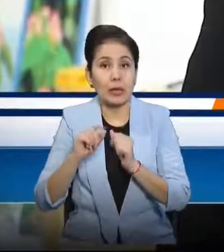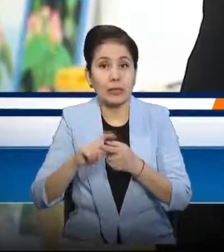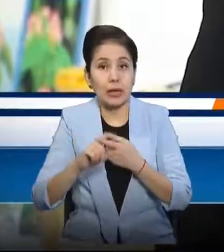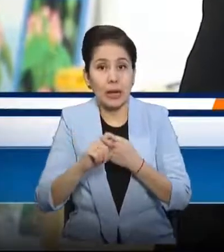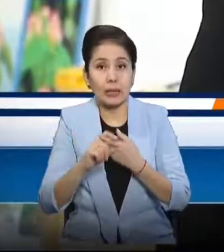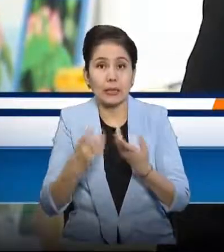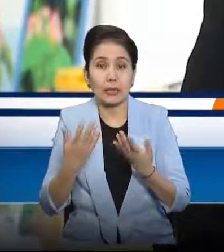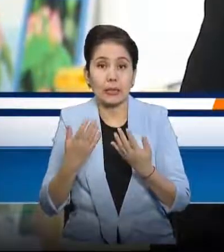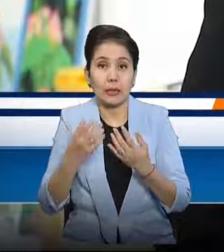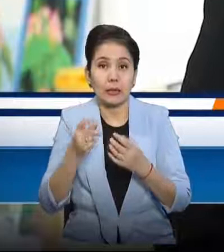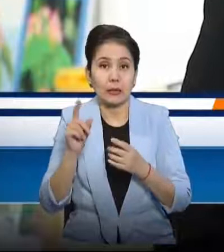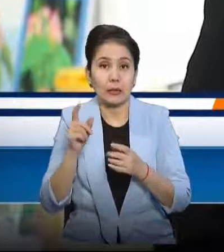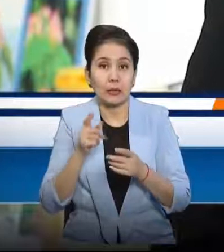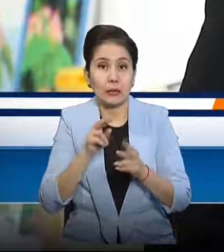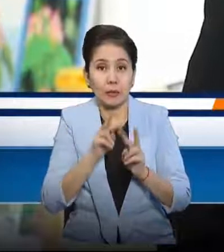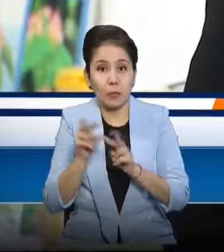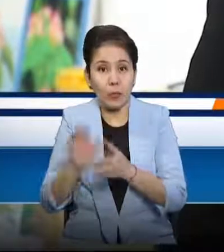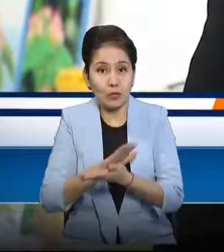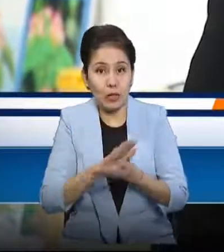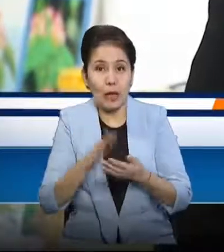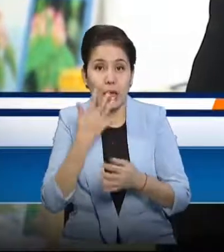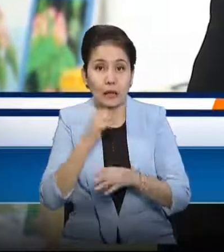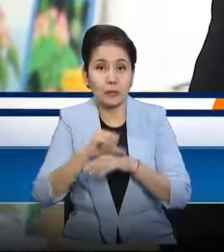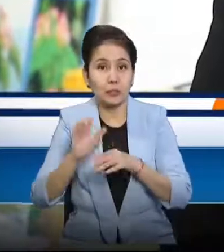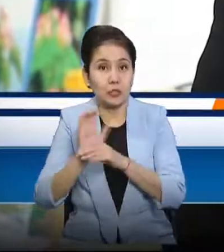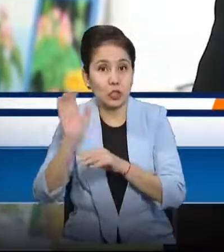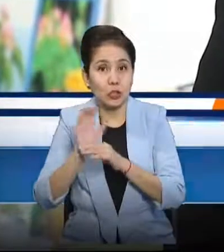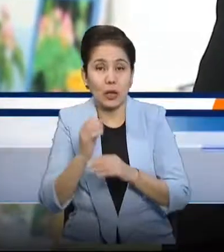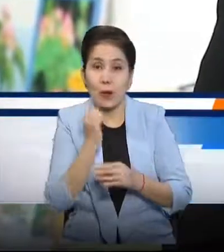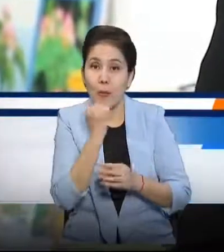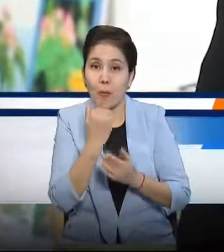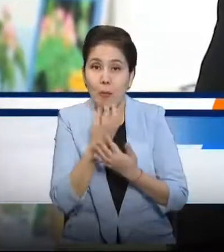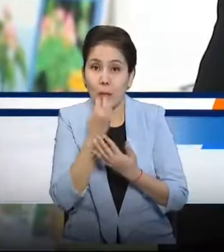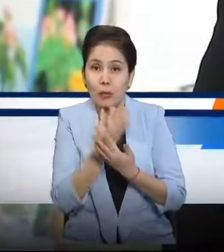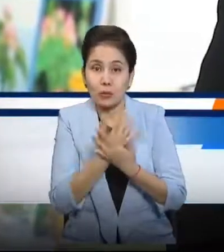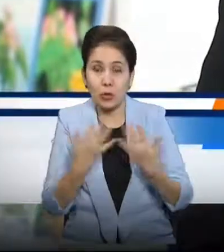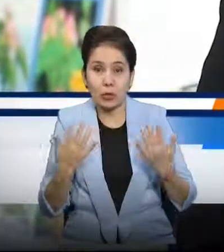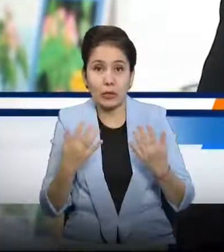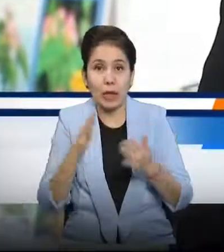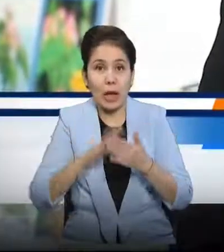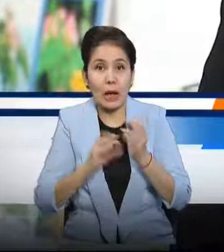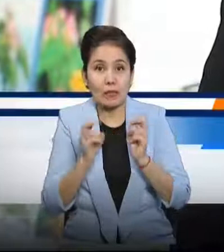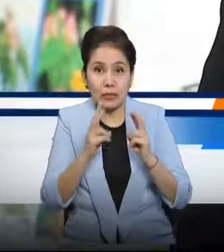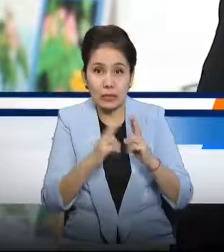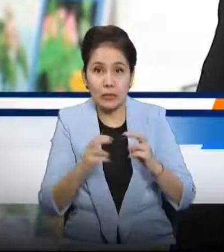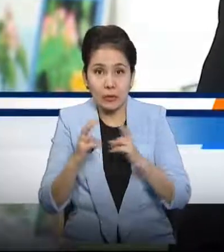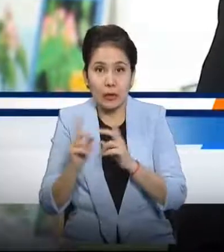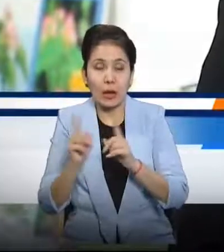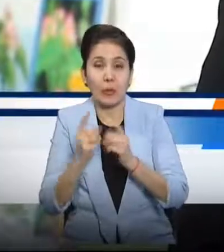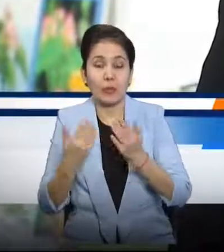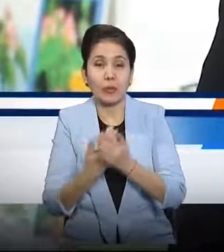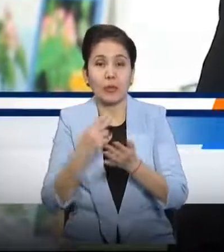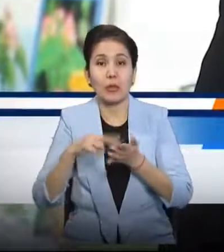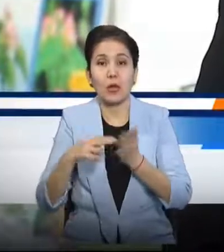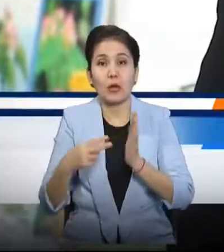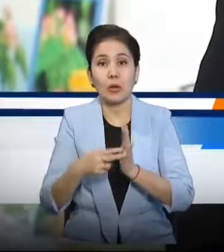organizmlarni boshqarish, ularni eksport jarayonida mahsulotlarni oziq-ovqat xavfsizligi bo'yicha ham ko'plab loyihalar bo'yicha